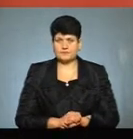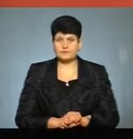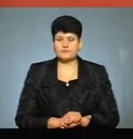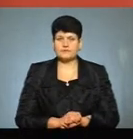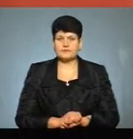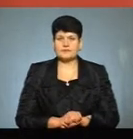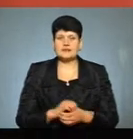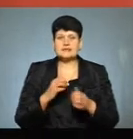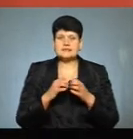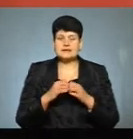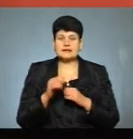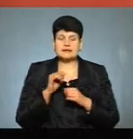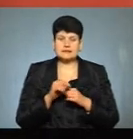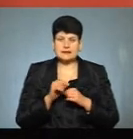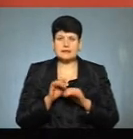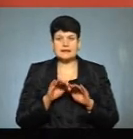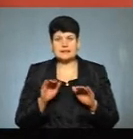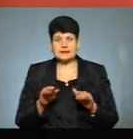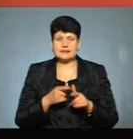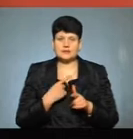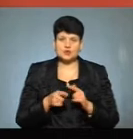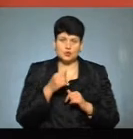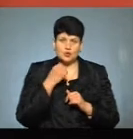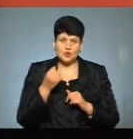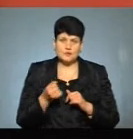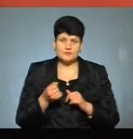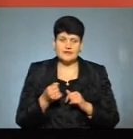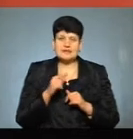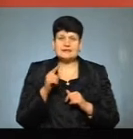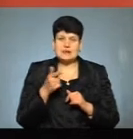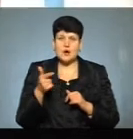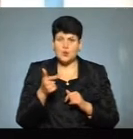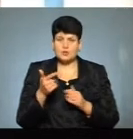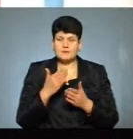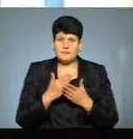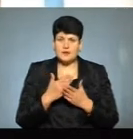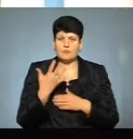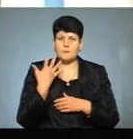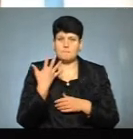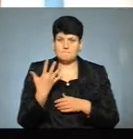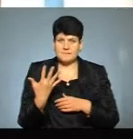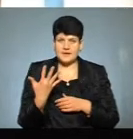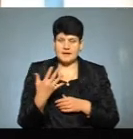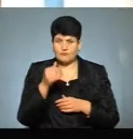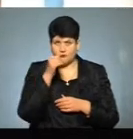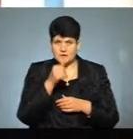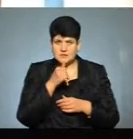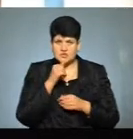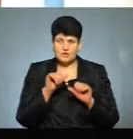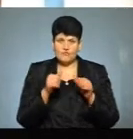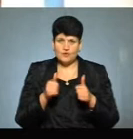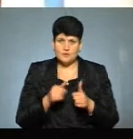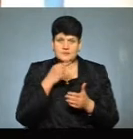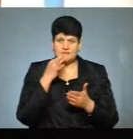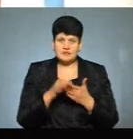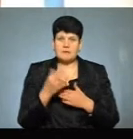І серед них, чи це діти, чи це більше дорослі? За грудень ми маємо 5 в місячній формі звітності,